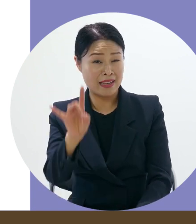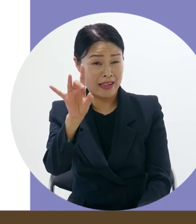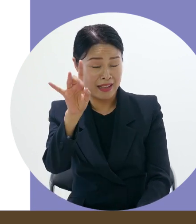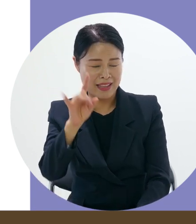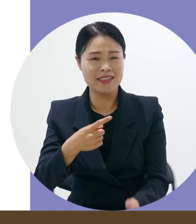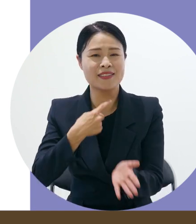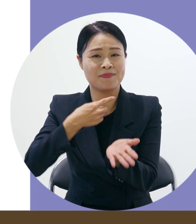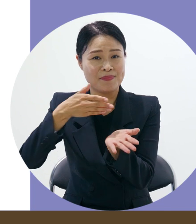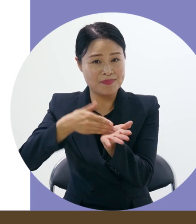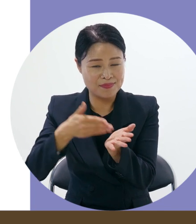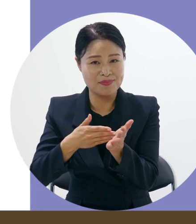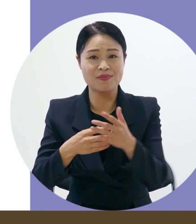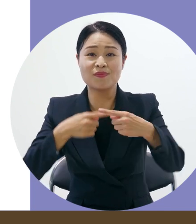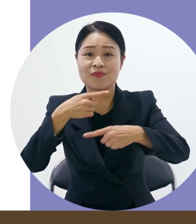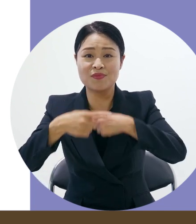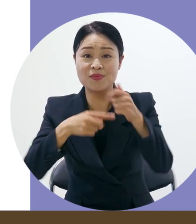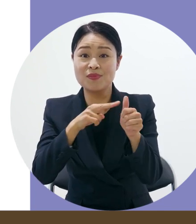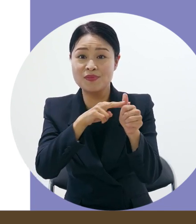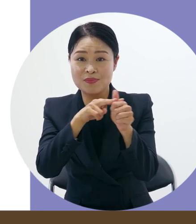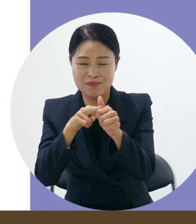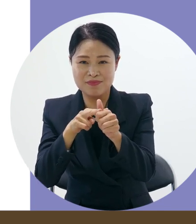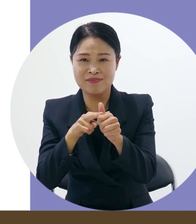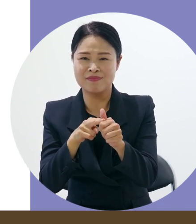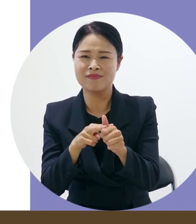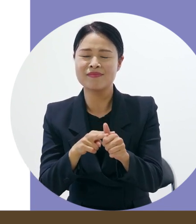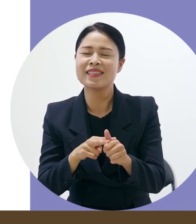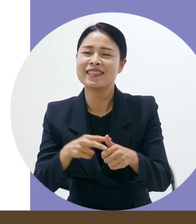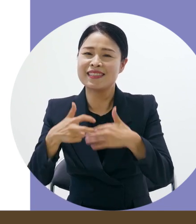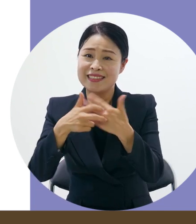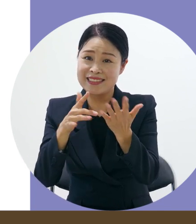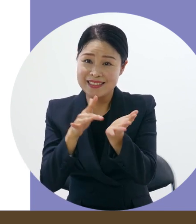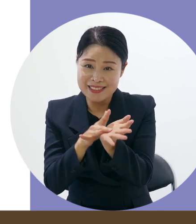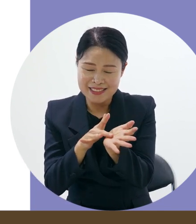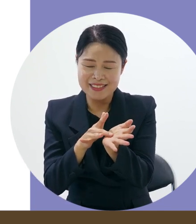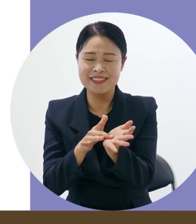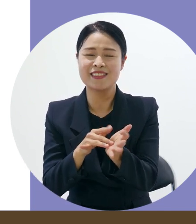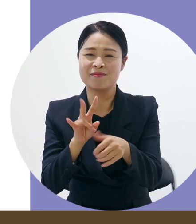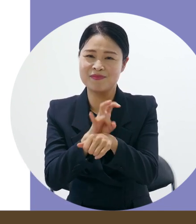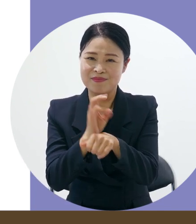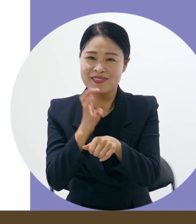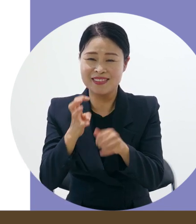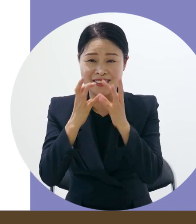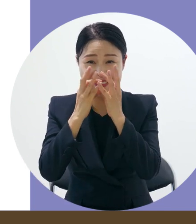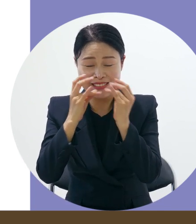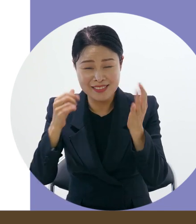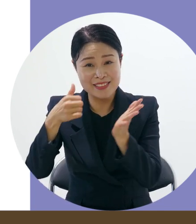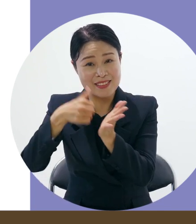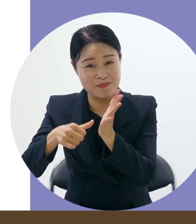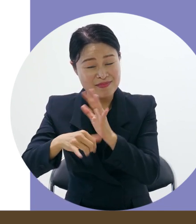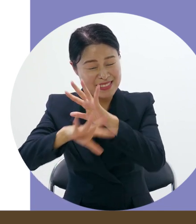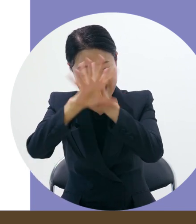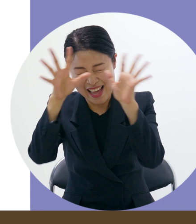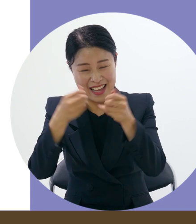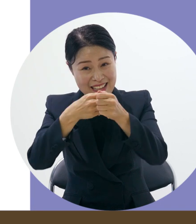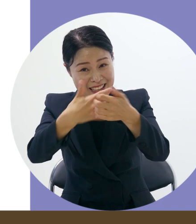단, 음성, 수어 영상과 정보는 일부 의약외품에서 제공됩니다.